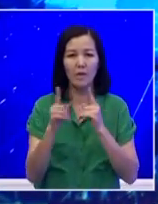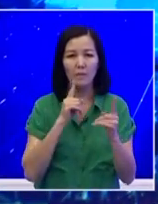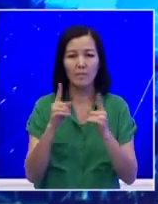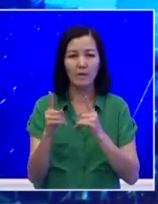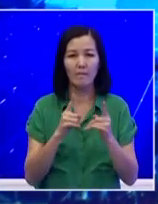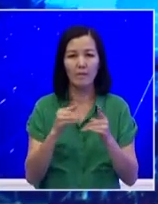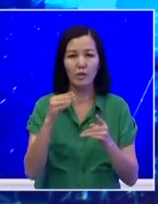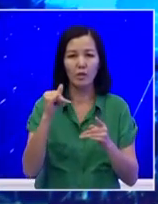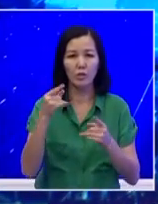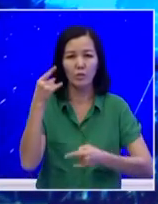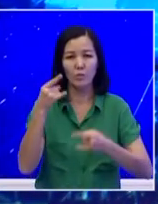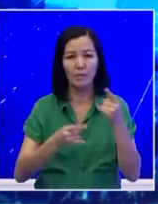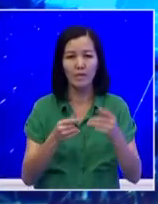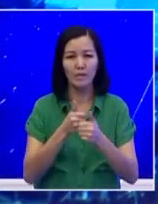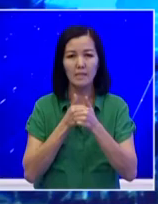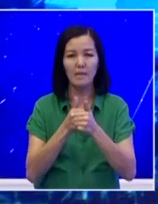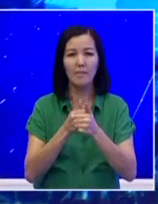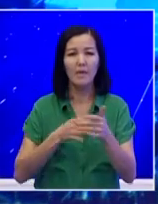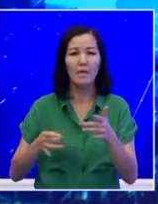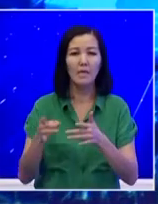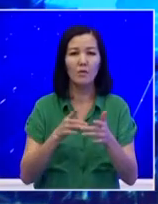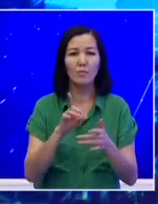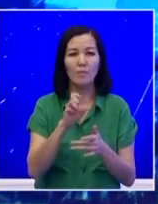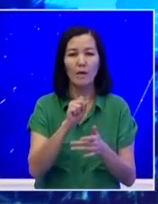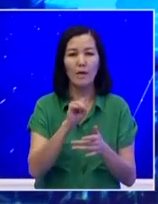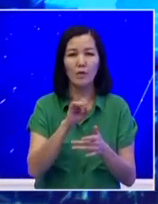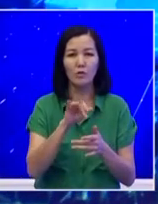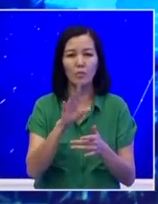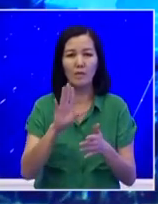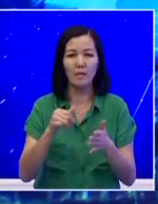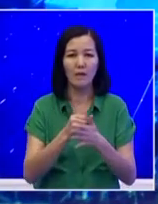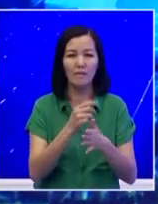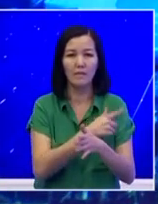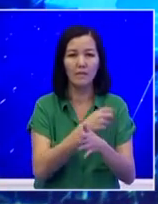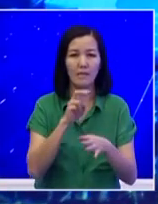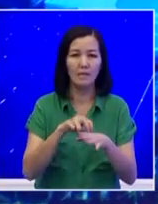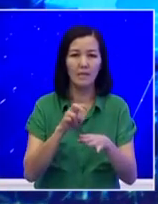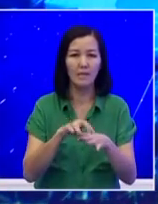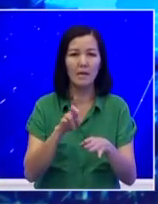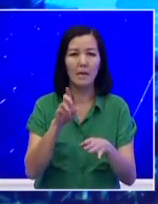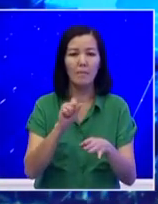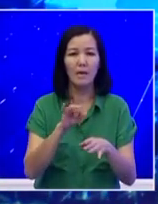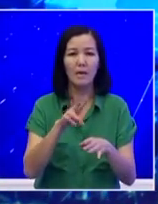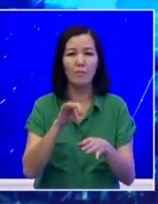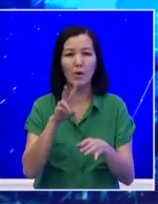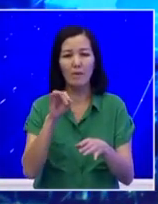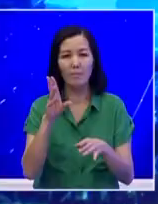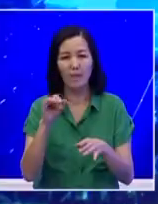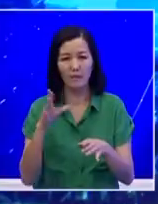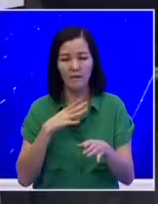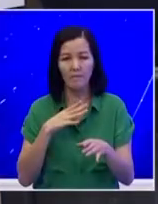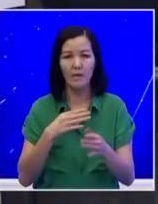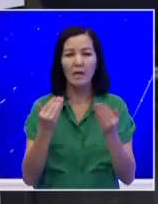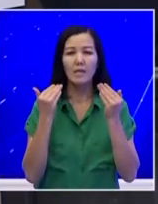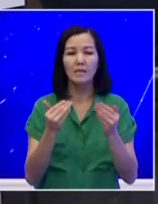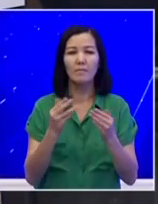площадке ЖТСУ Медиа заместитель главы региона Батыржан Байжуманов и главный государственный санврач области Кайрат Баймухамбетов.